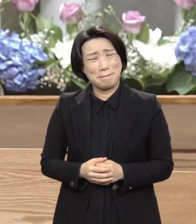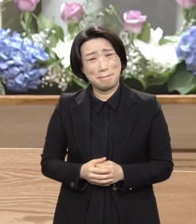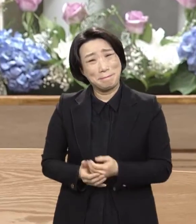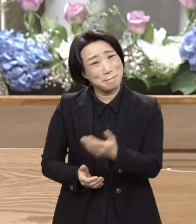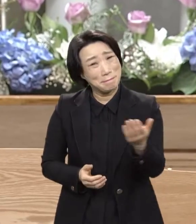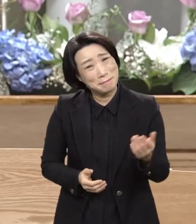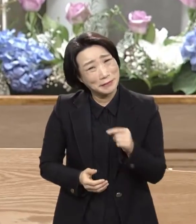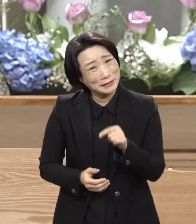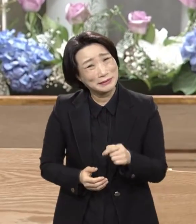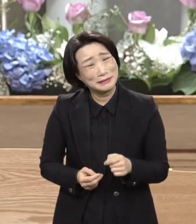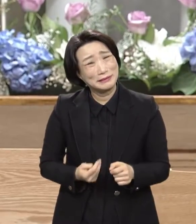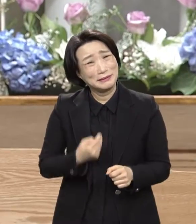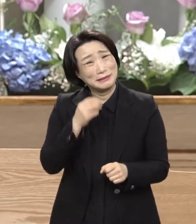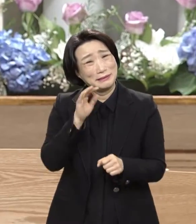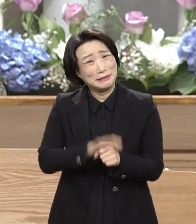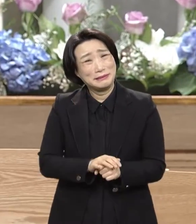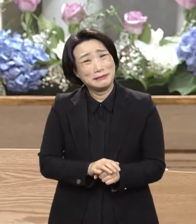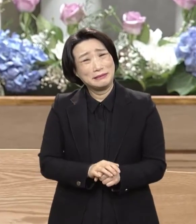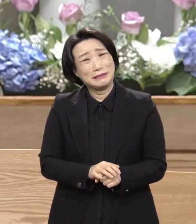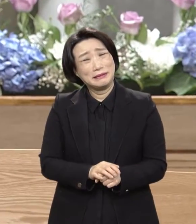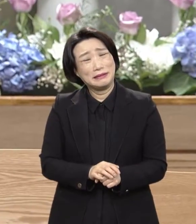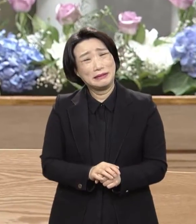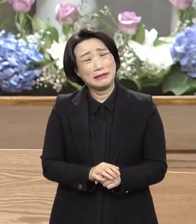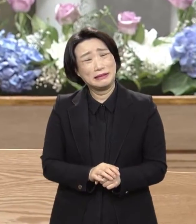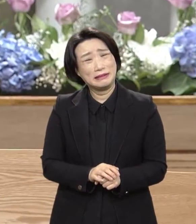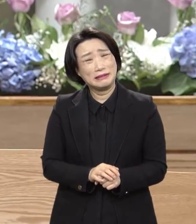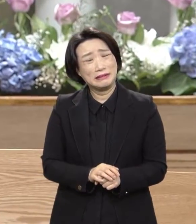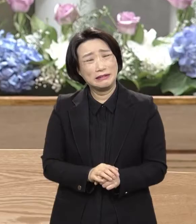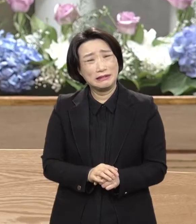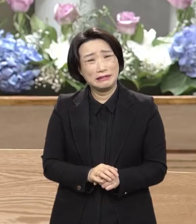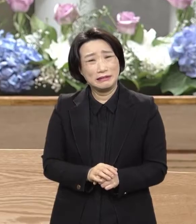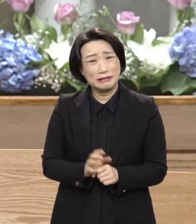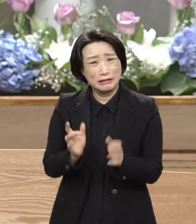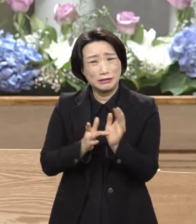세상에 이런 꼴을, 이런 수모를 당하시오.